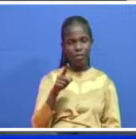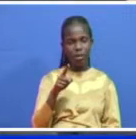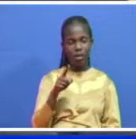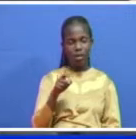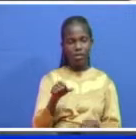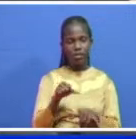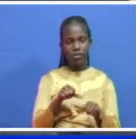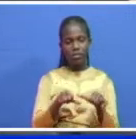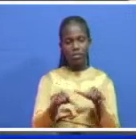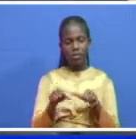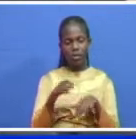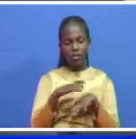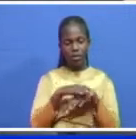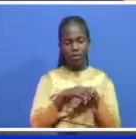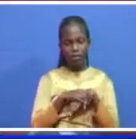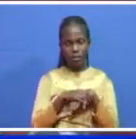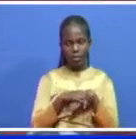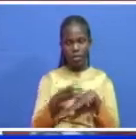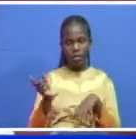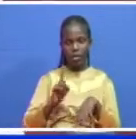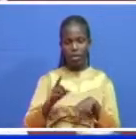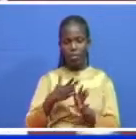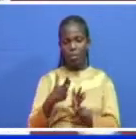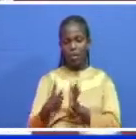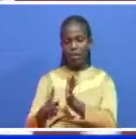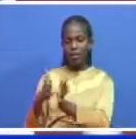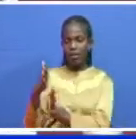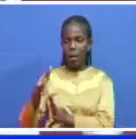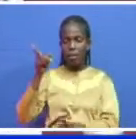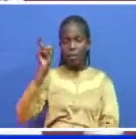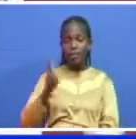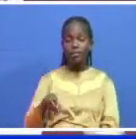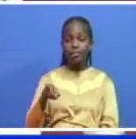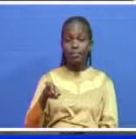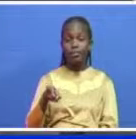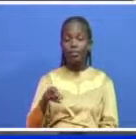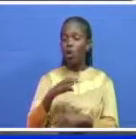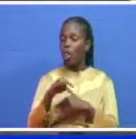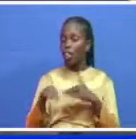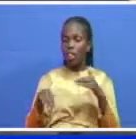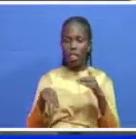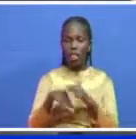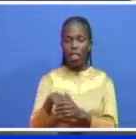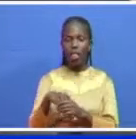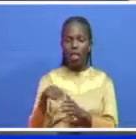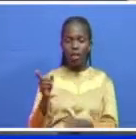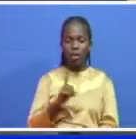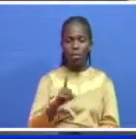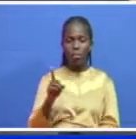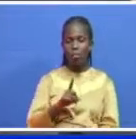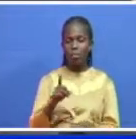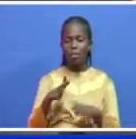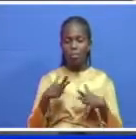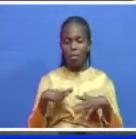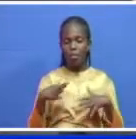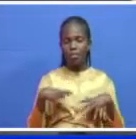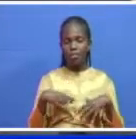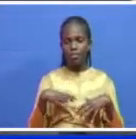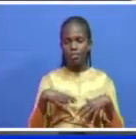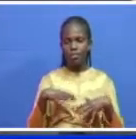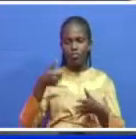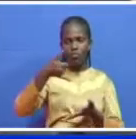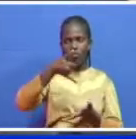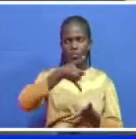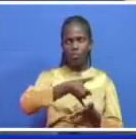hatua ya kupanga Nairobi, lazima wale wote wa Nairobi, wakaaji wa Nairobi,